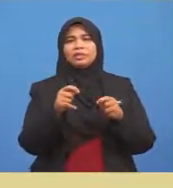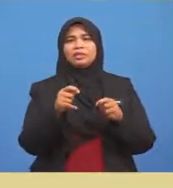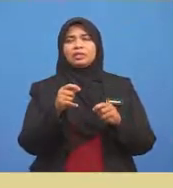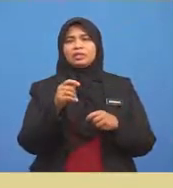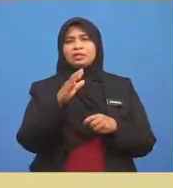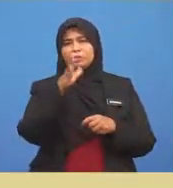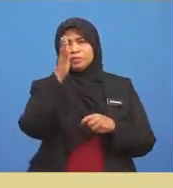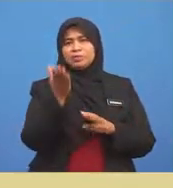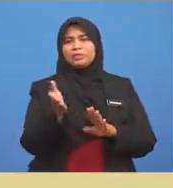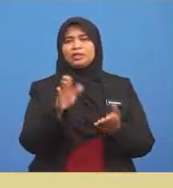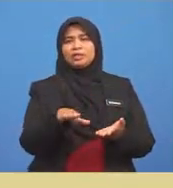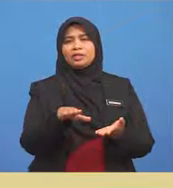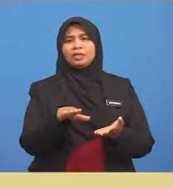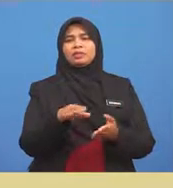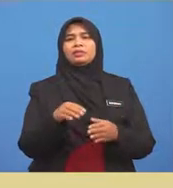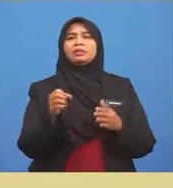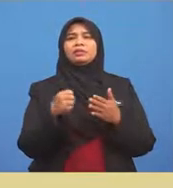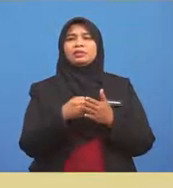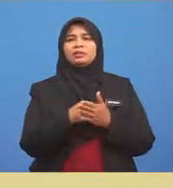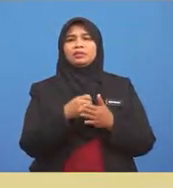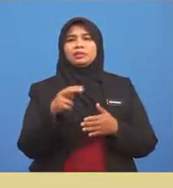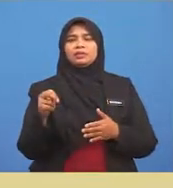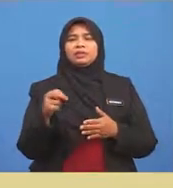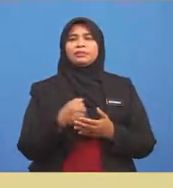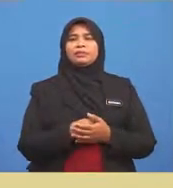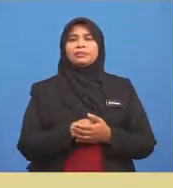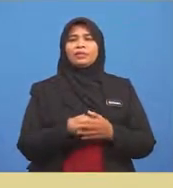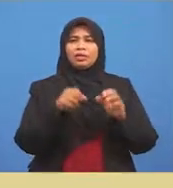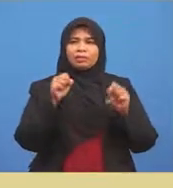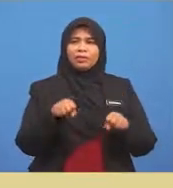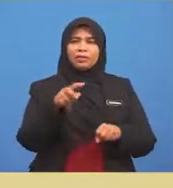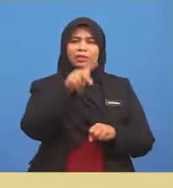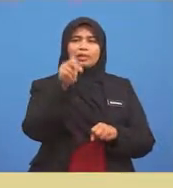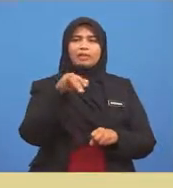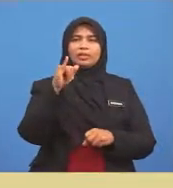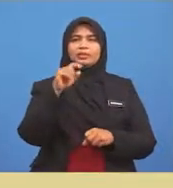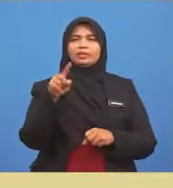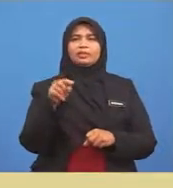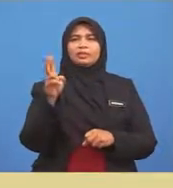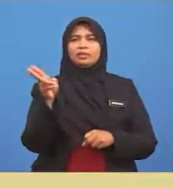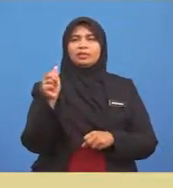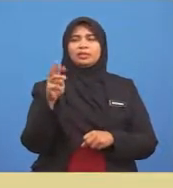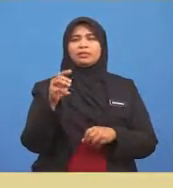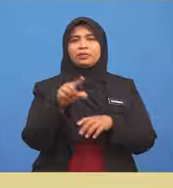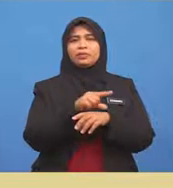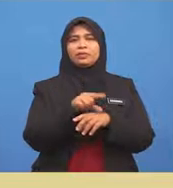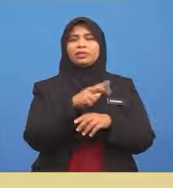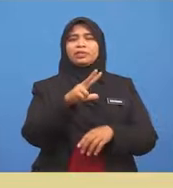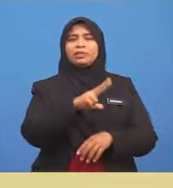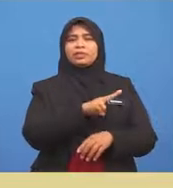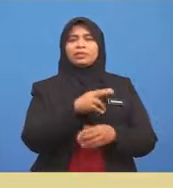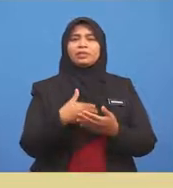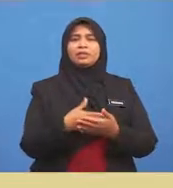kematian ibu bapa akibat kemalangan. Bolehkah Izham menggunakan harta